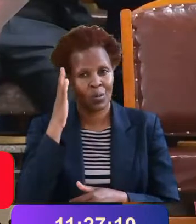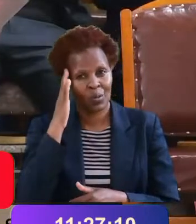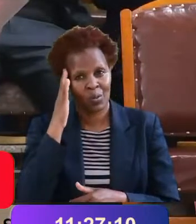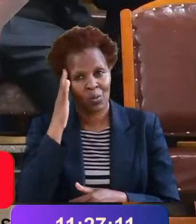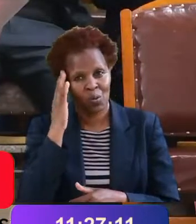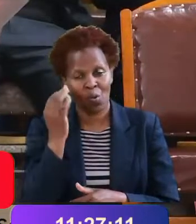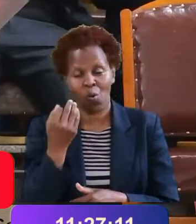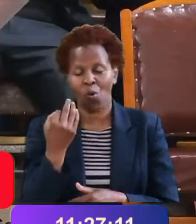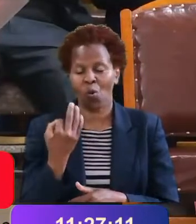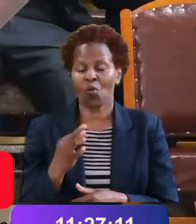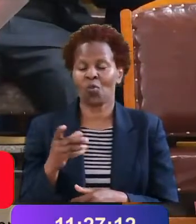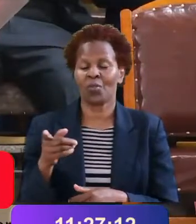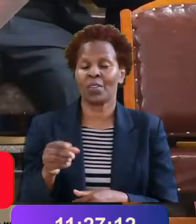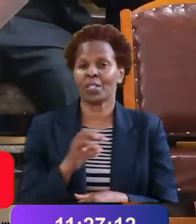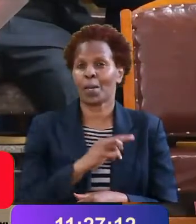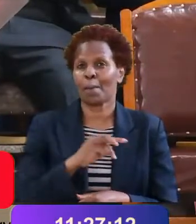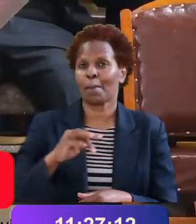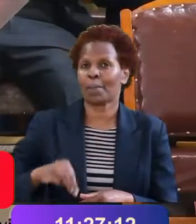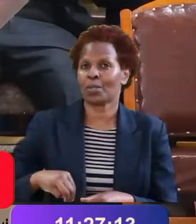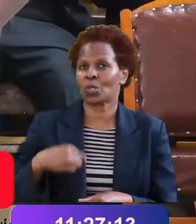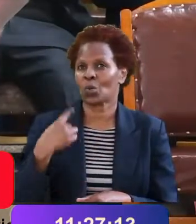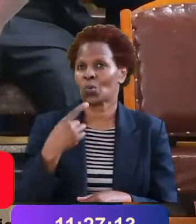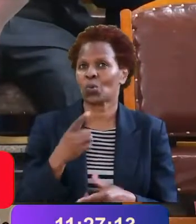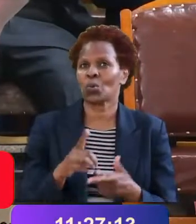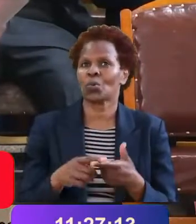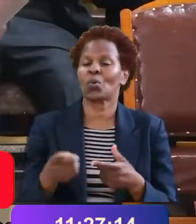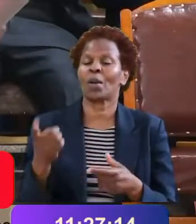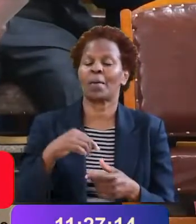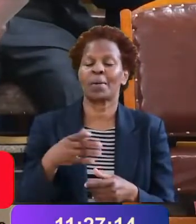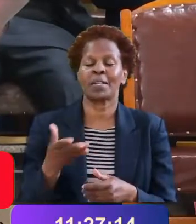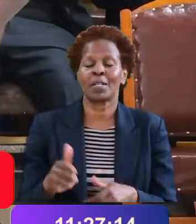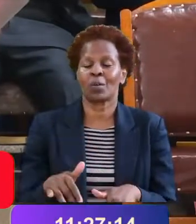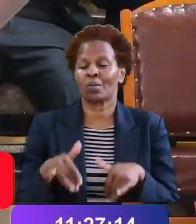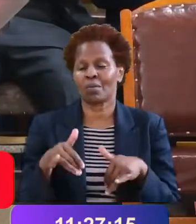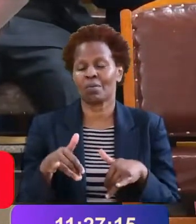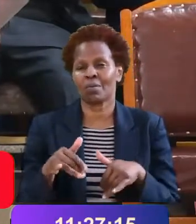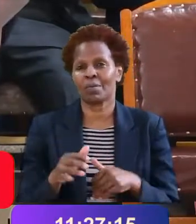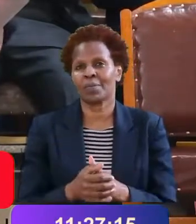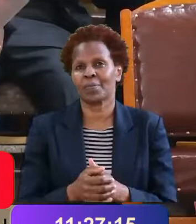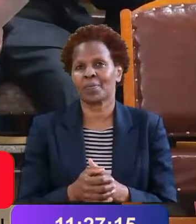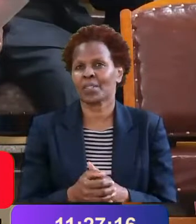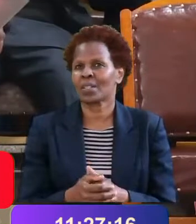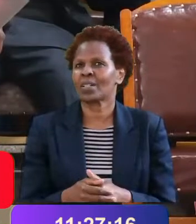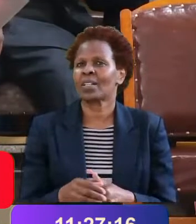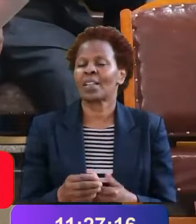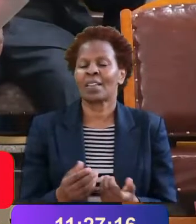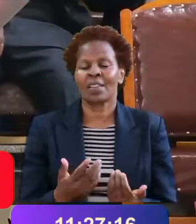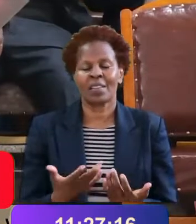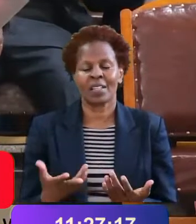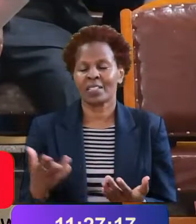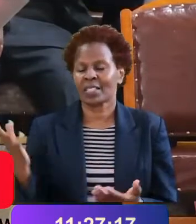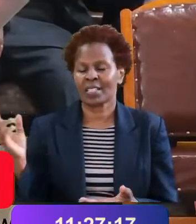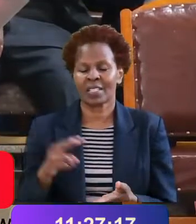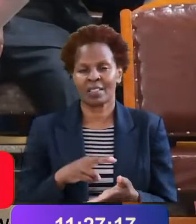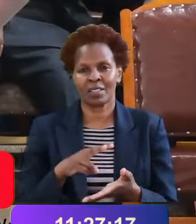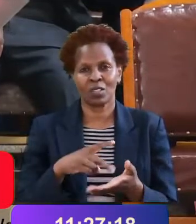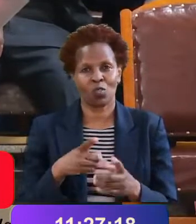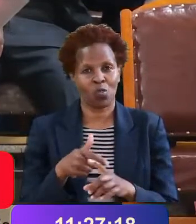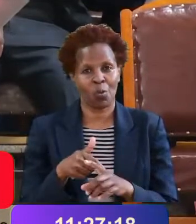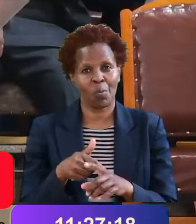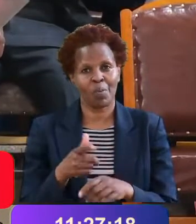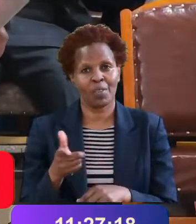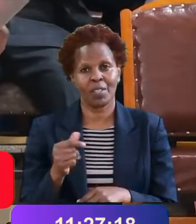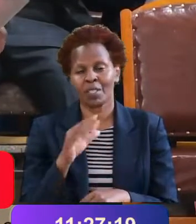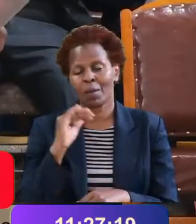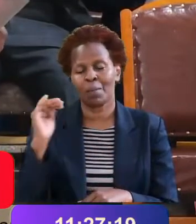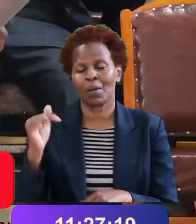Mesihi anakuja, na alikuwa anamgoja. Kuna mambo nataka tusome kutoka kwa huyu mzee